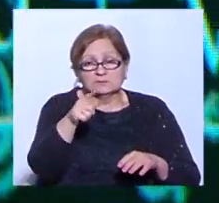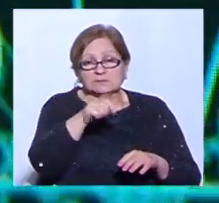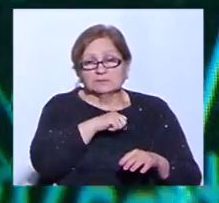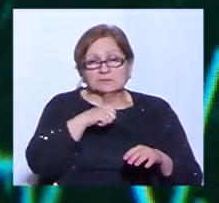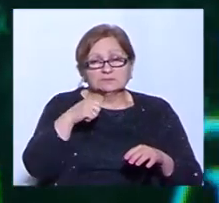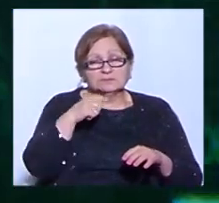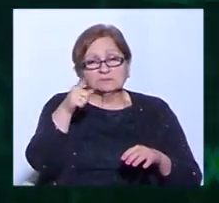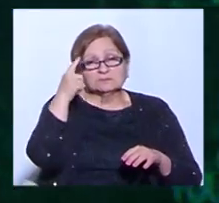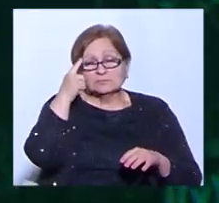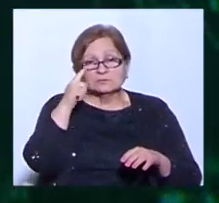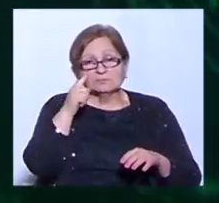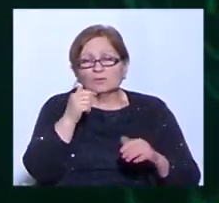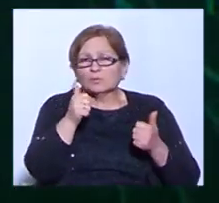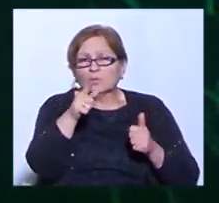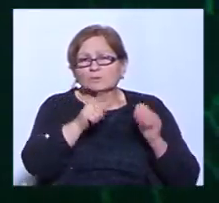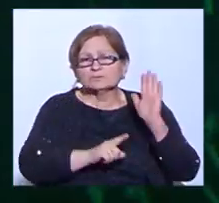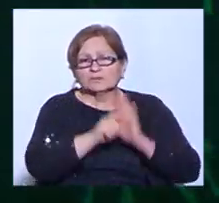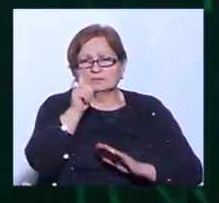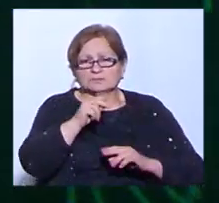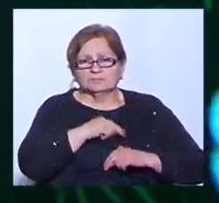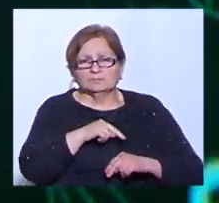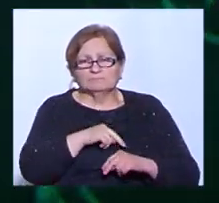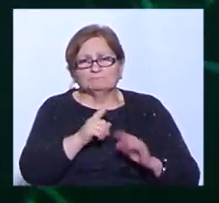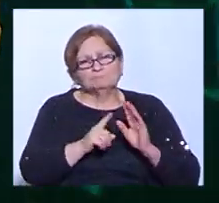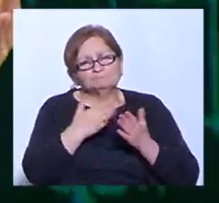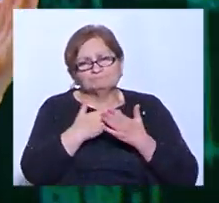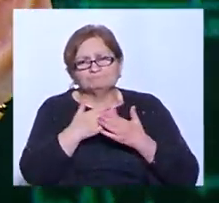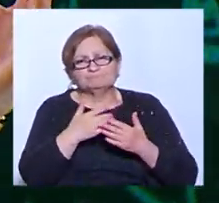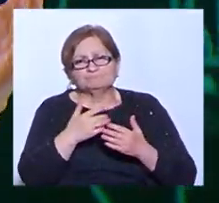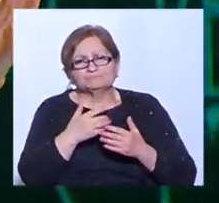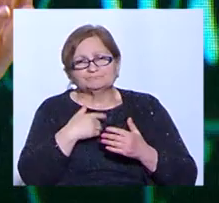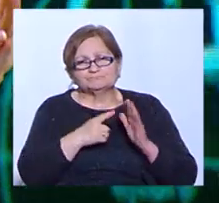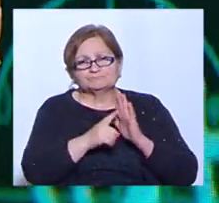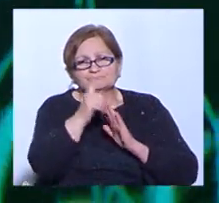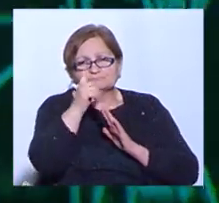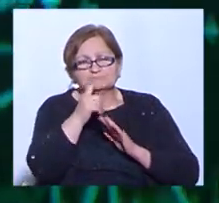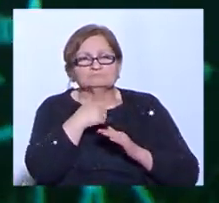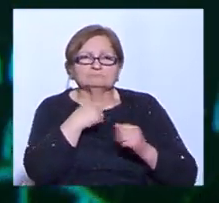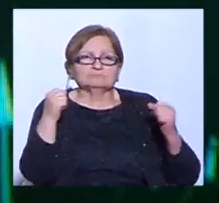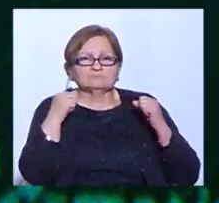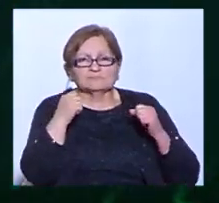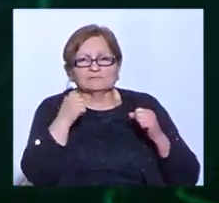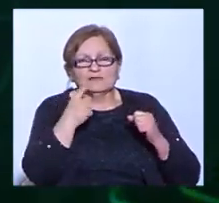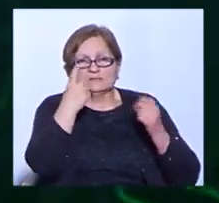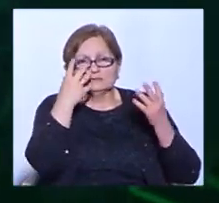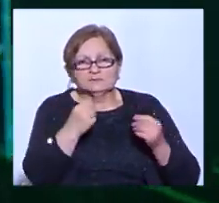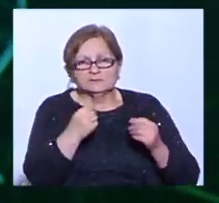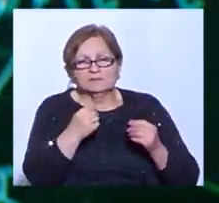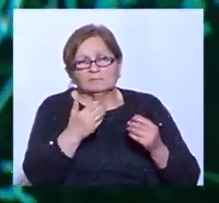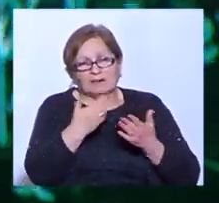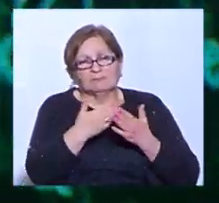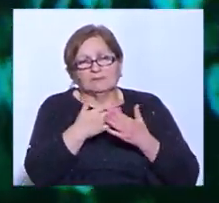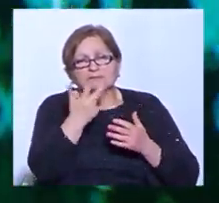წესით დაიწყებდით ვარჯიშს. თქვა ჩამოუყალიბეთ პირობა. თქვა პირველ დღეს პირველ ვარჯიშზე ამდენს ვივარჯიშებო და ყოველ შემდეგზე